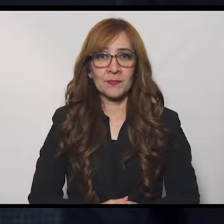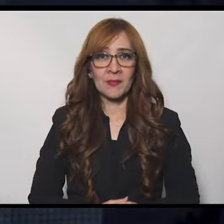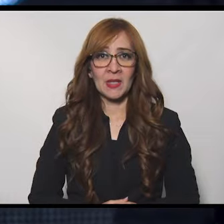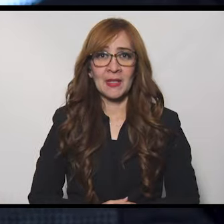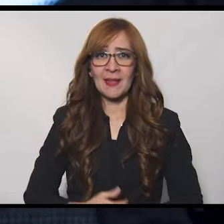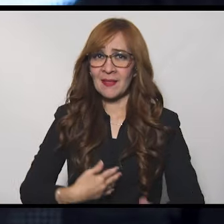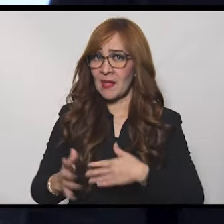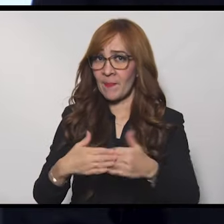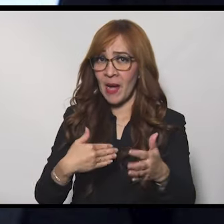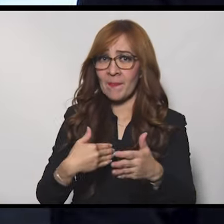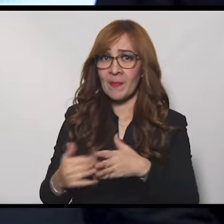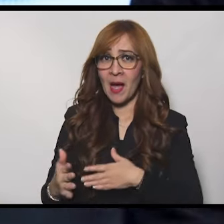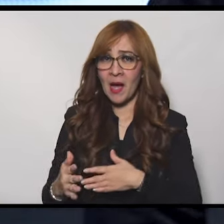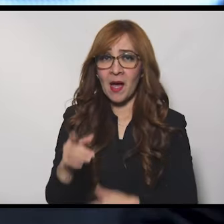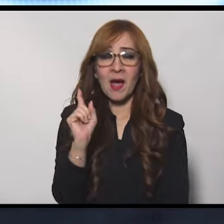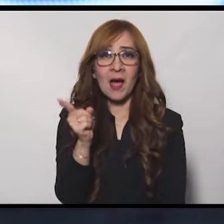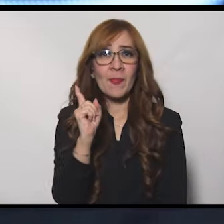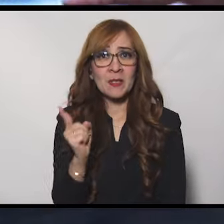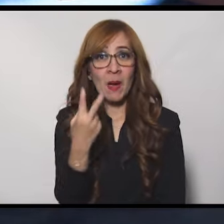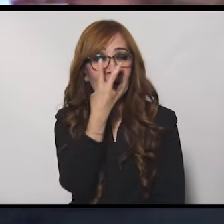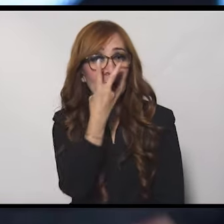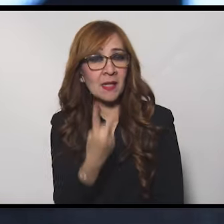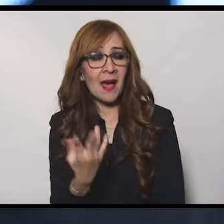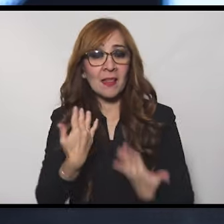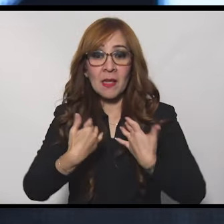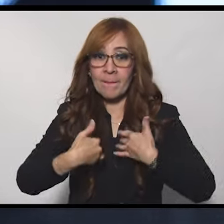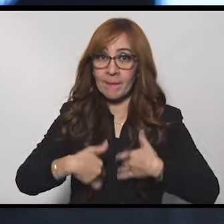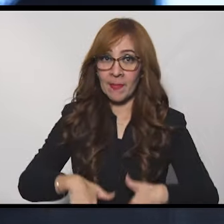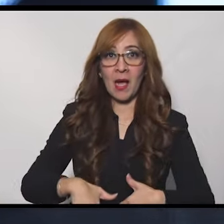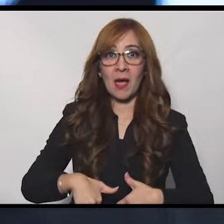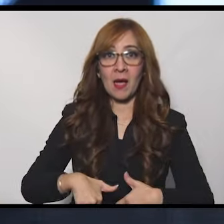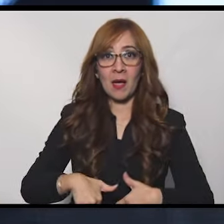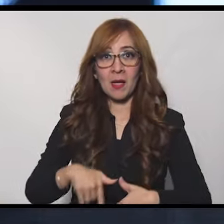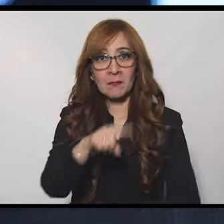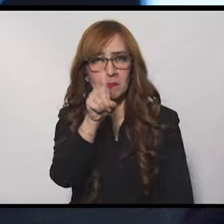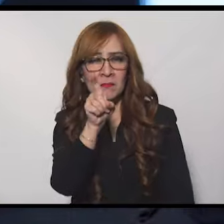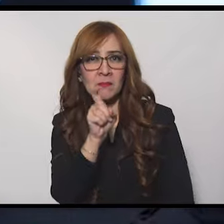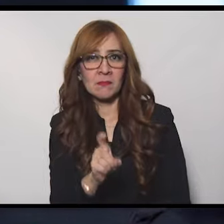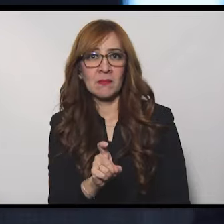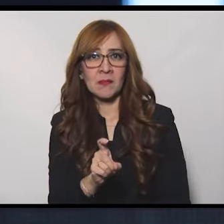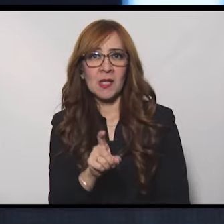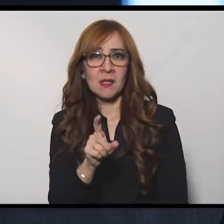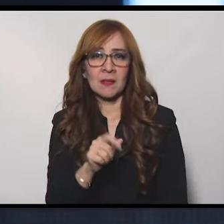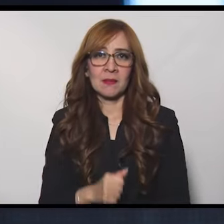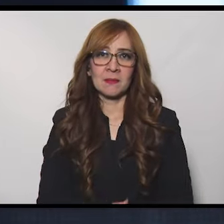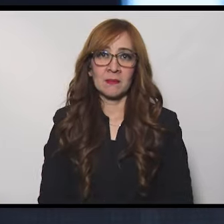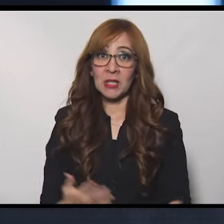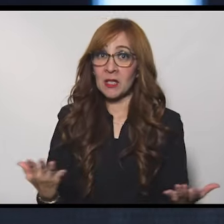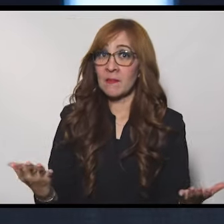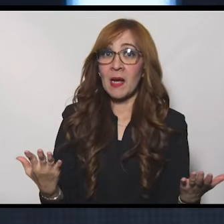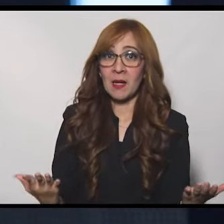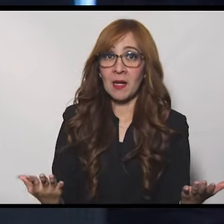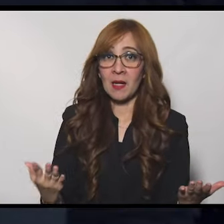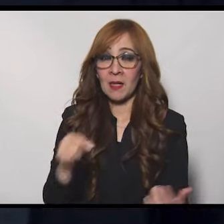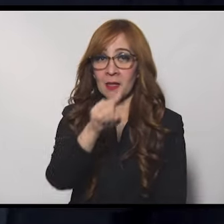It's okay, emang kenapa kalau kelihatan lemah di depan orang? What's wrong with that?